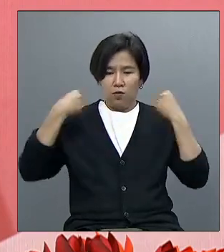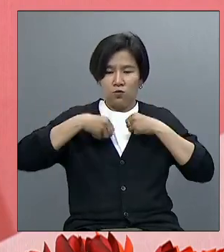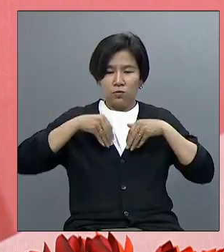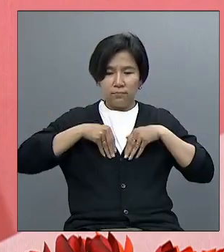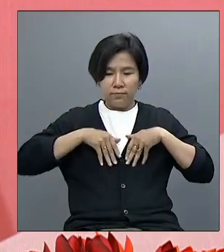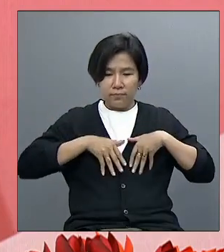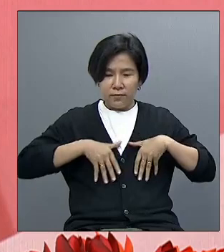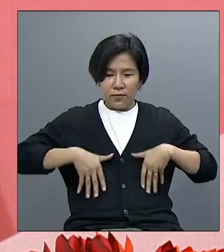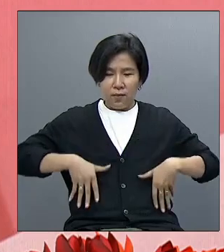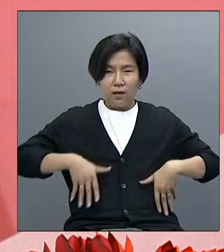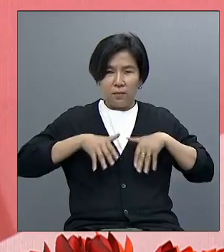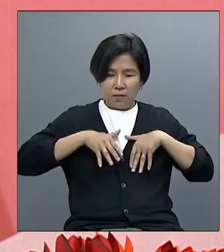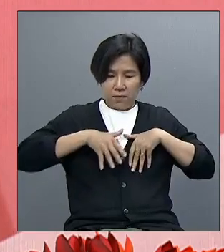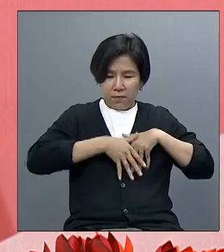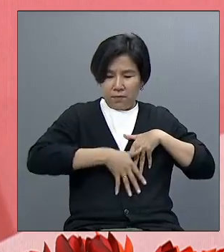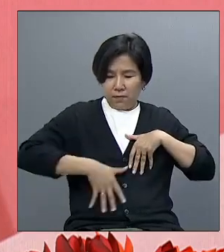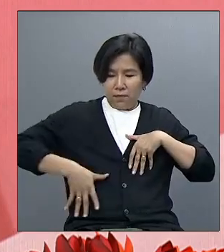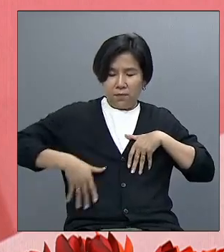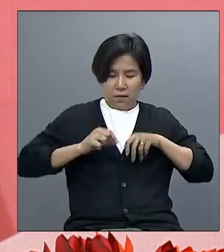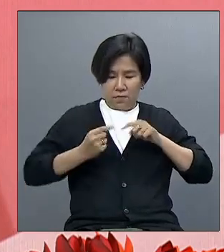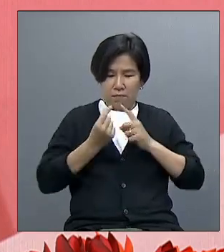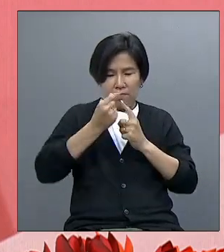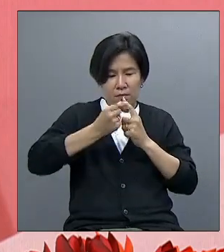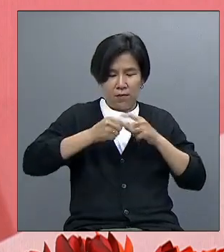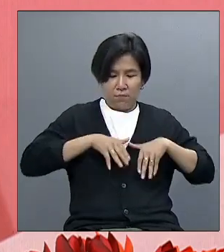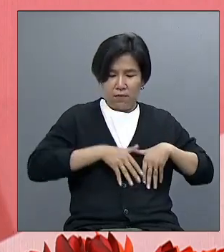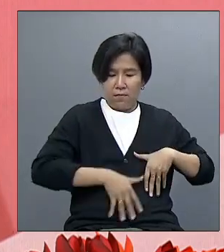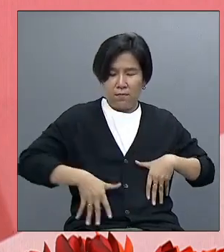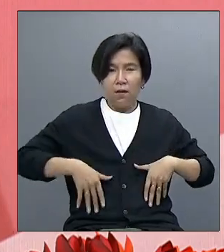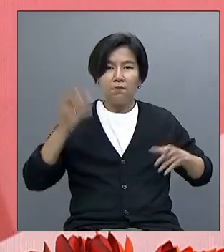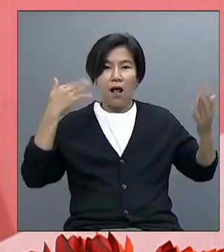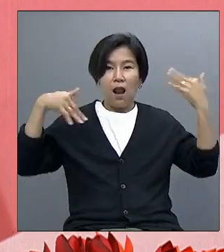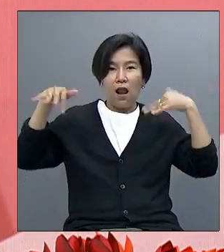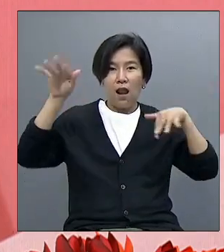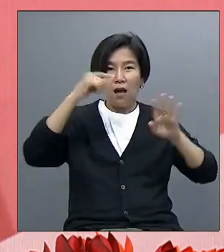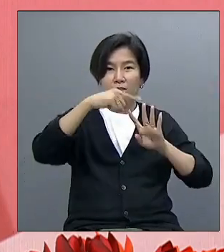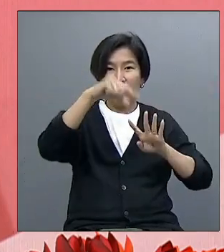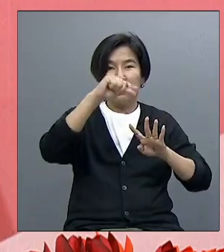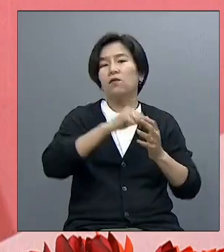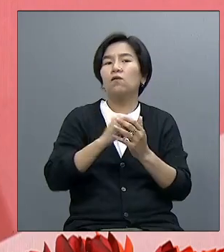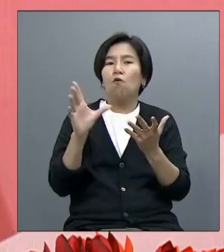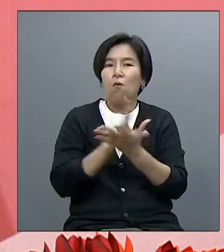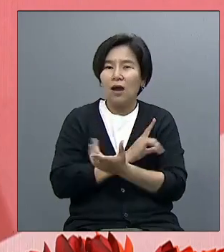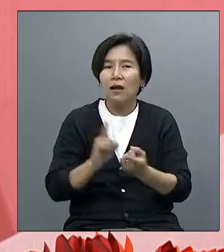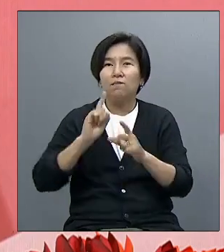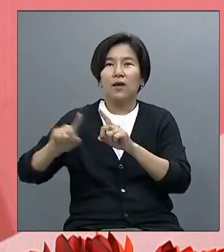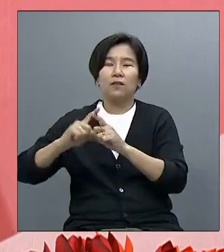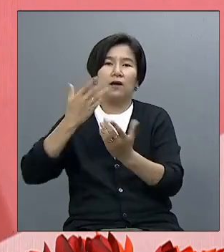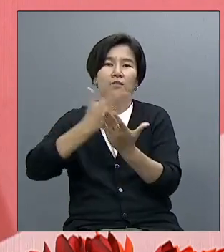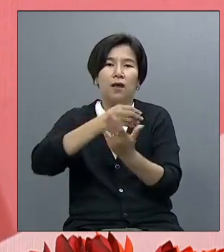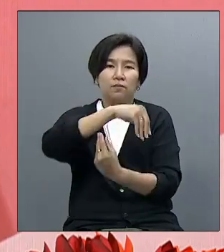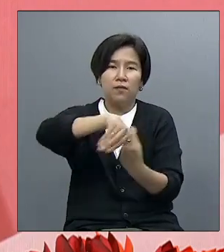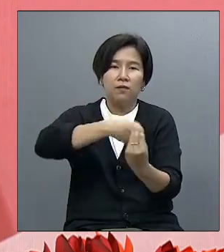ต้องการที่จะสืบสานเอาไว้และแน่นอนนะครับงานนี้มีคุณค่าทั้งในแง่ของศิลปะวัฒนธรรมรวมถึงอาจจะเป็นรายได้ที่ห